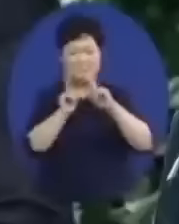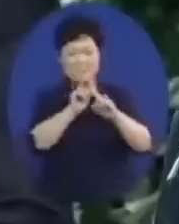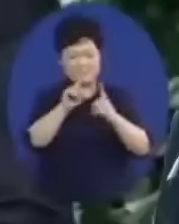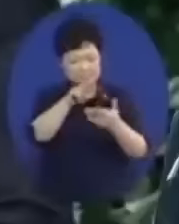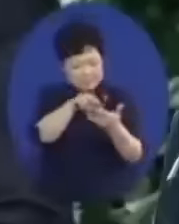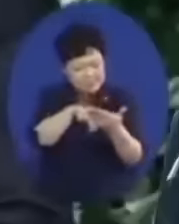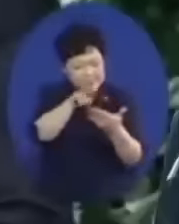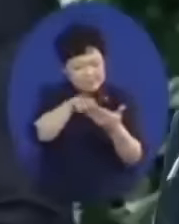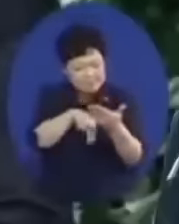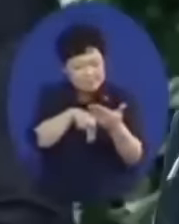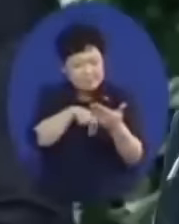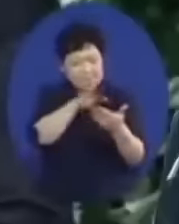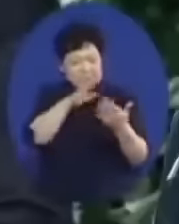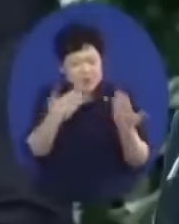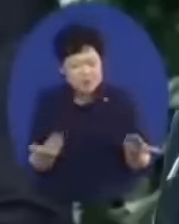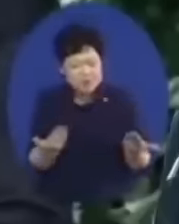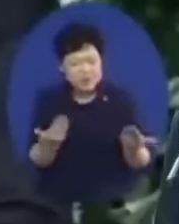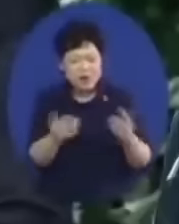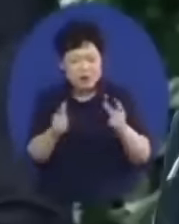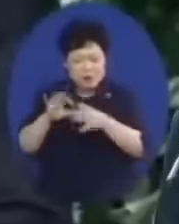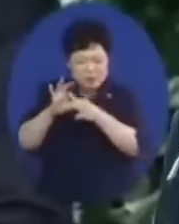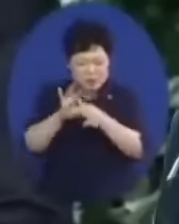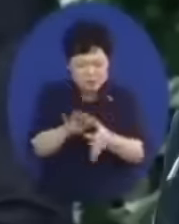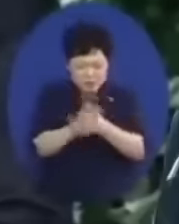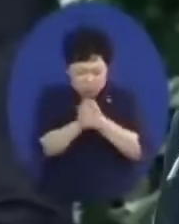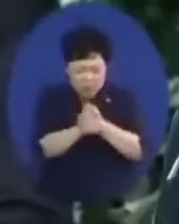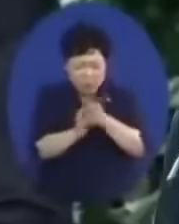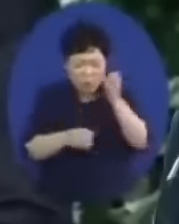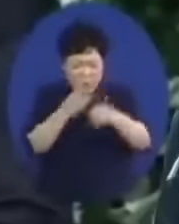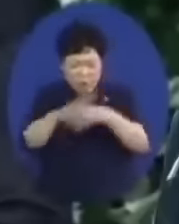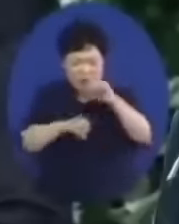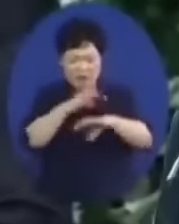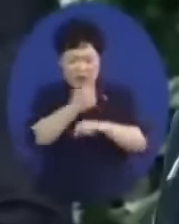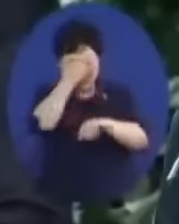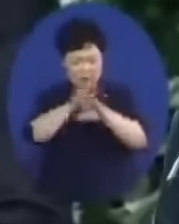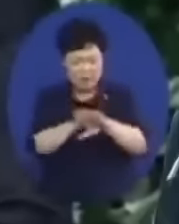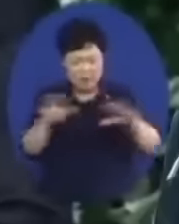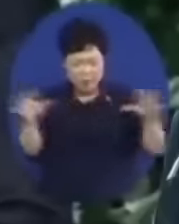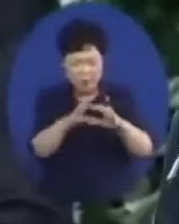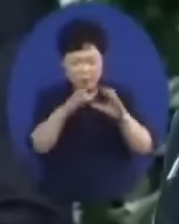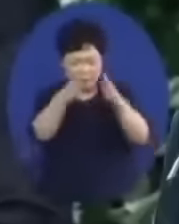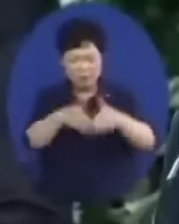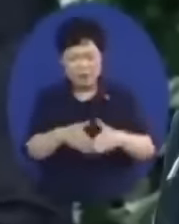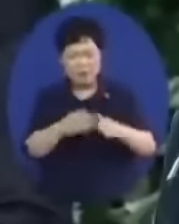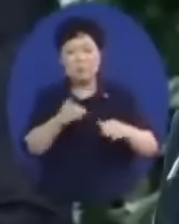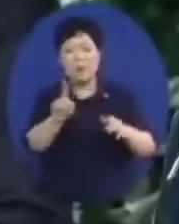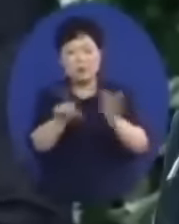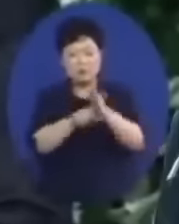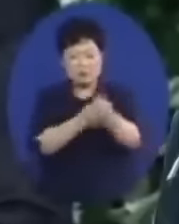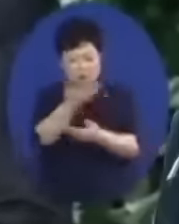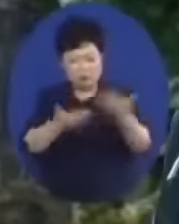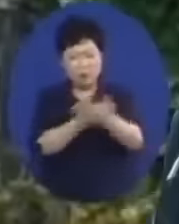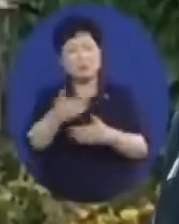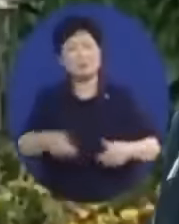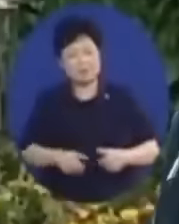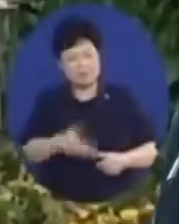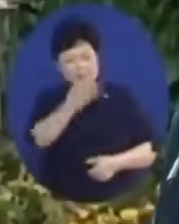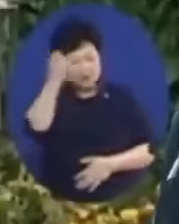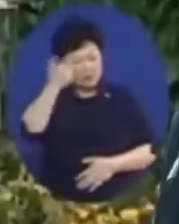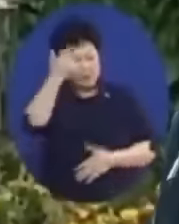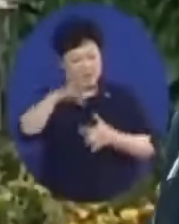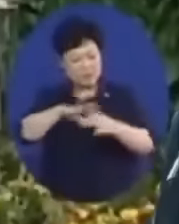말씀을 가까이 하고 쉬지 않고 기도하고 회개하고 예배의 모임을 통하여 신앙의 교제를 가져야 합니다. 성령의